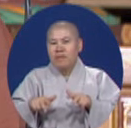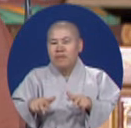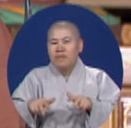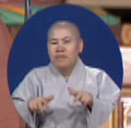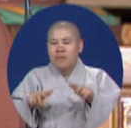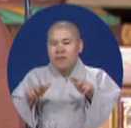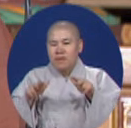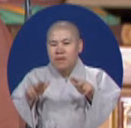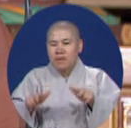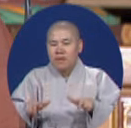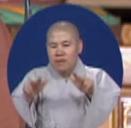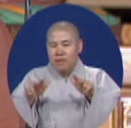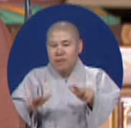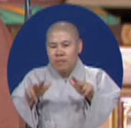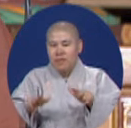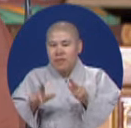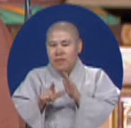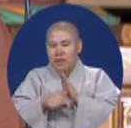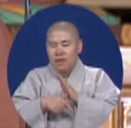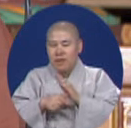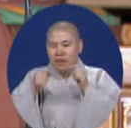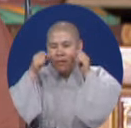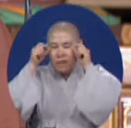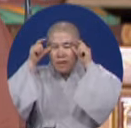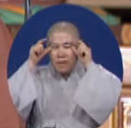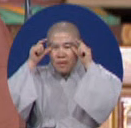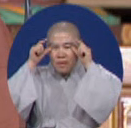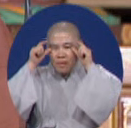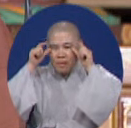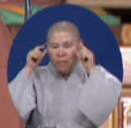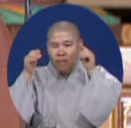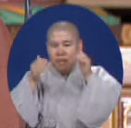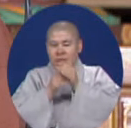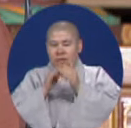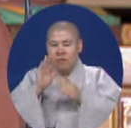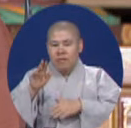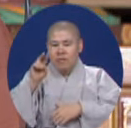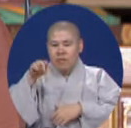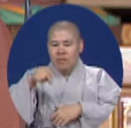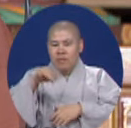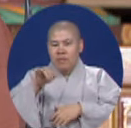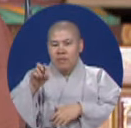이시오파요무심이라 지금 이때 깨닫고 나니까 무심을 알겠더라.